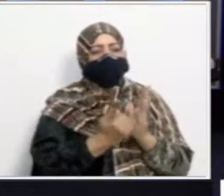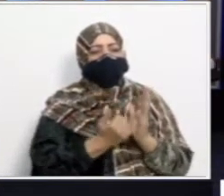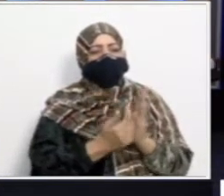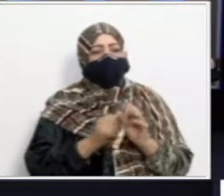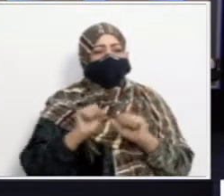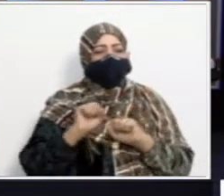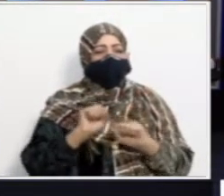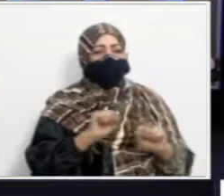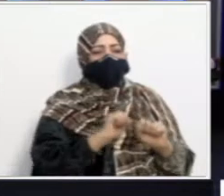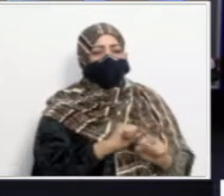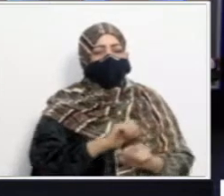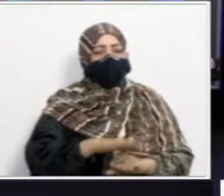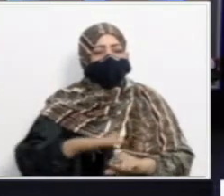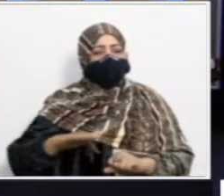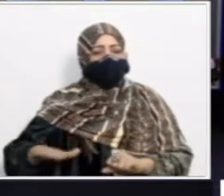أخرى يعني